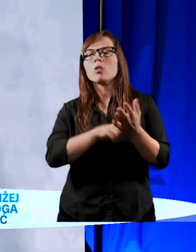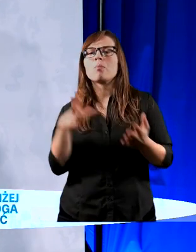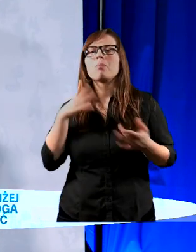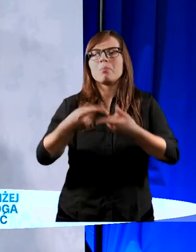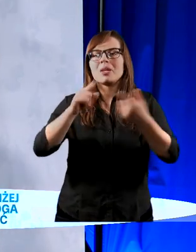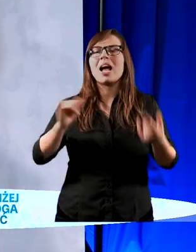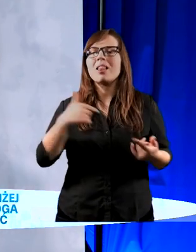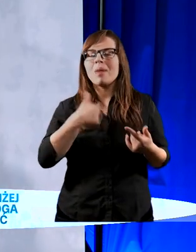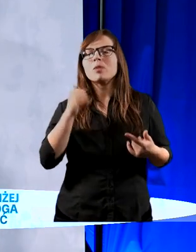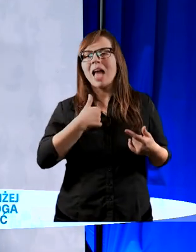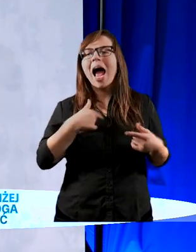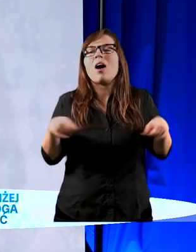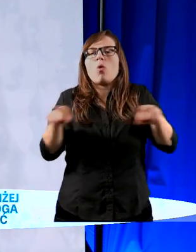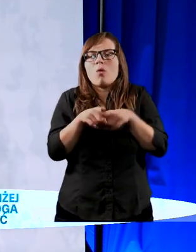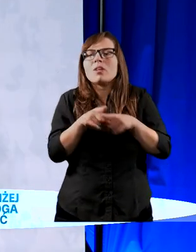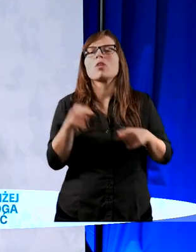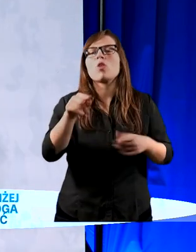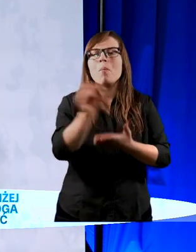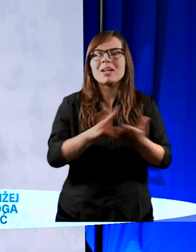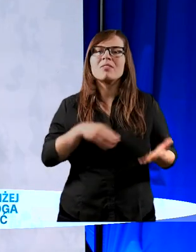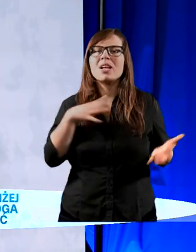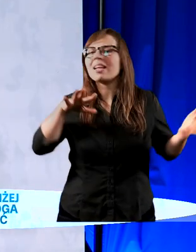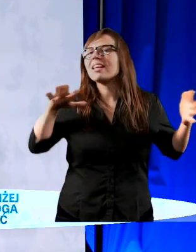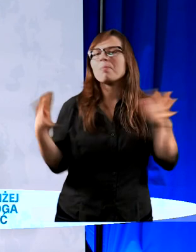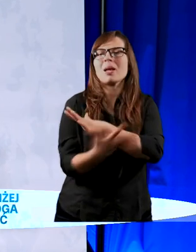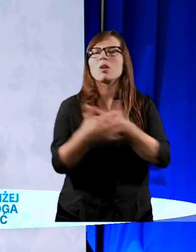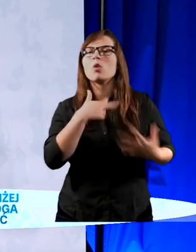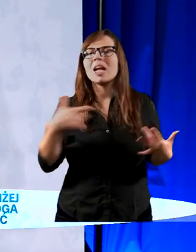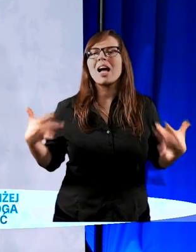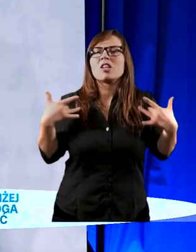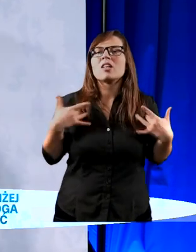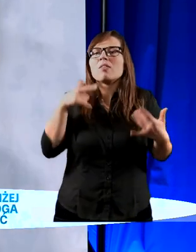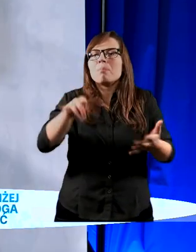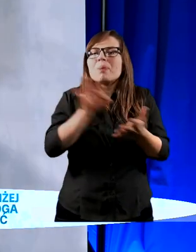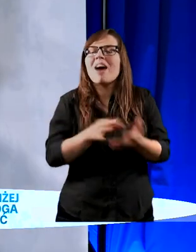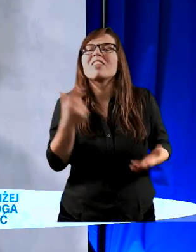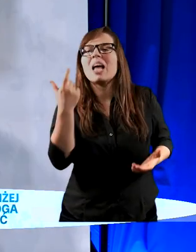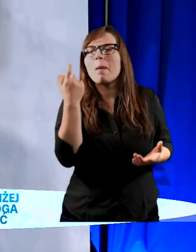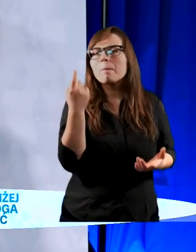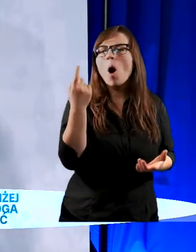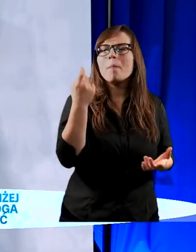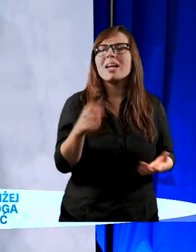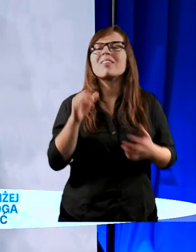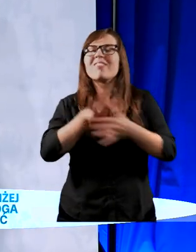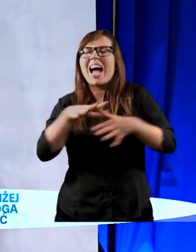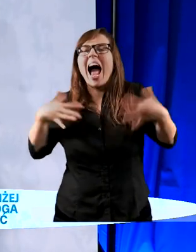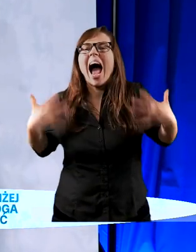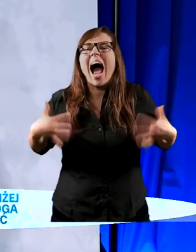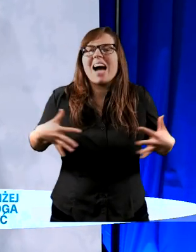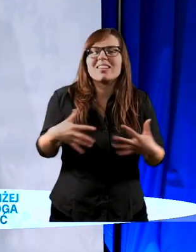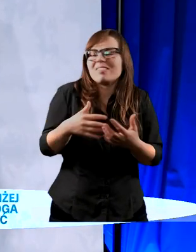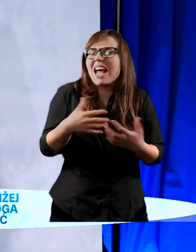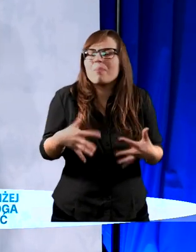były i przede mną, i ja również, to Pismo Święte zmieniło nasze życie. Człowiek w pewnym momencie, czasem w jakimś akcie